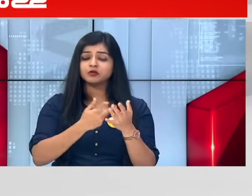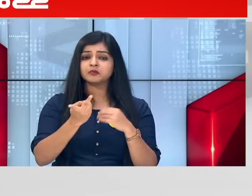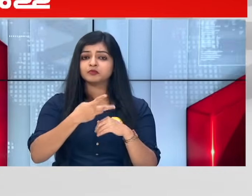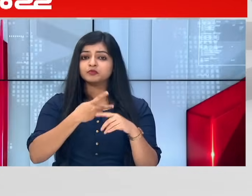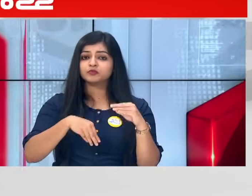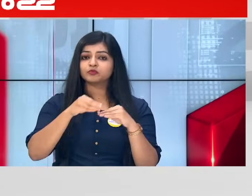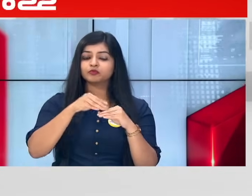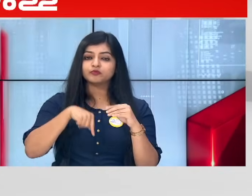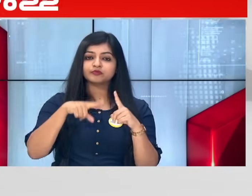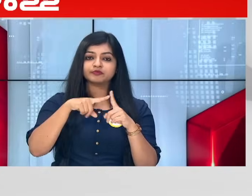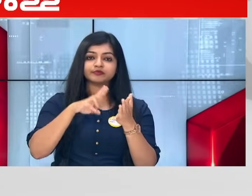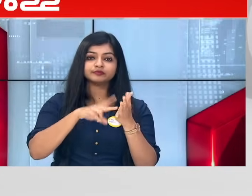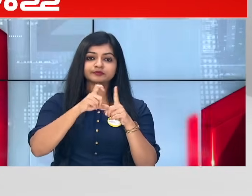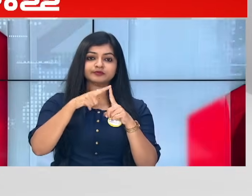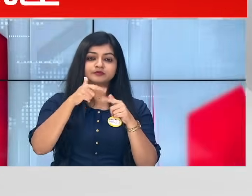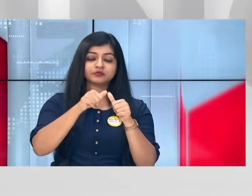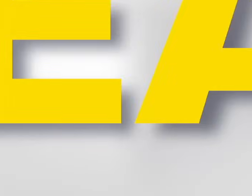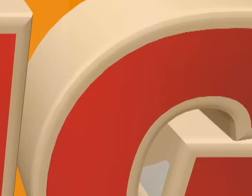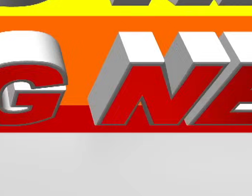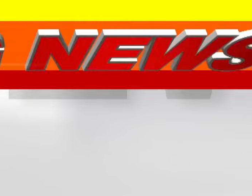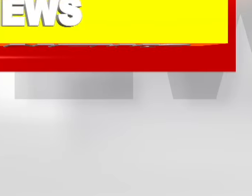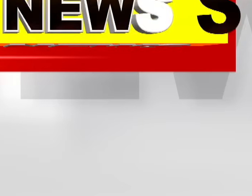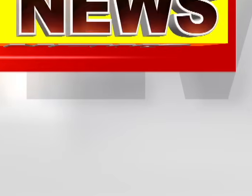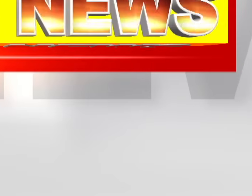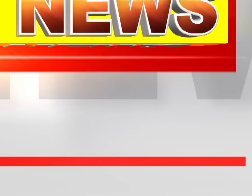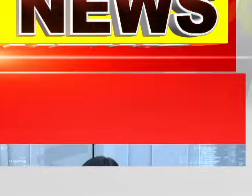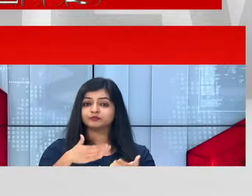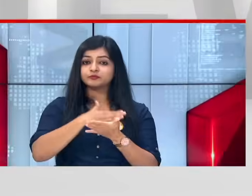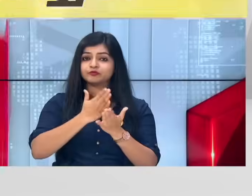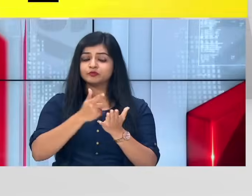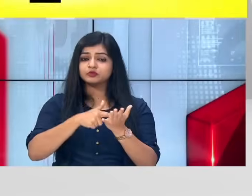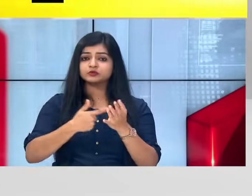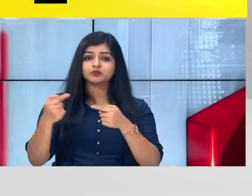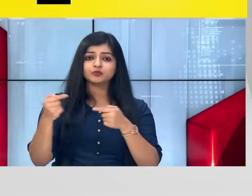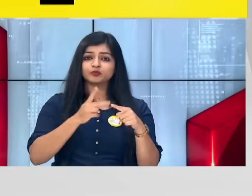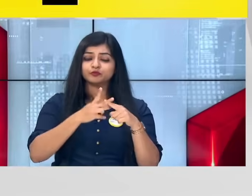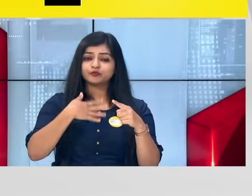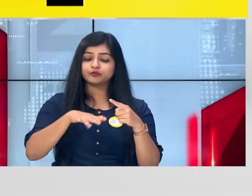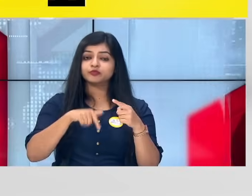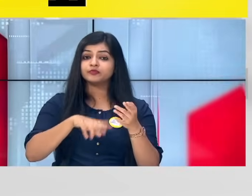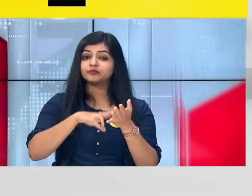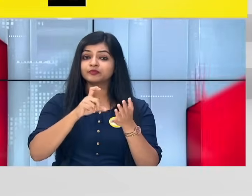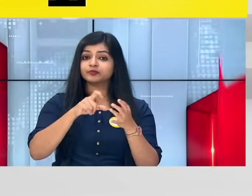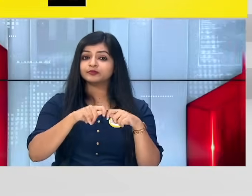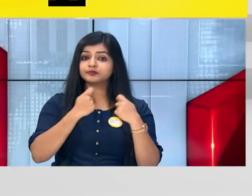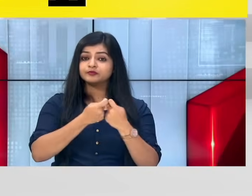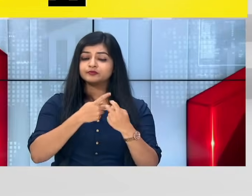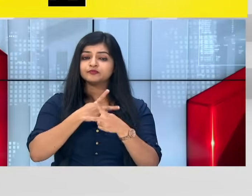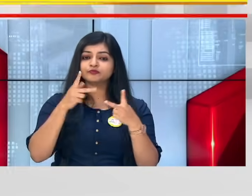നൽകുന്നതാണ്. എന്തായാലും സീറ്റ് വിഭജനമടക്കം പ്രതിസന്ധി നേരിടുന്ന ഘട്ടത്തിൽ കൂടിയാണ് നാഷണൽ കോൺഫറൻസിന്റെ കൂടി പ്രഖ്യാപനം ഈ അവസരത്തിൽ